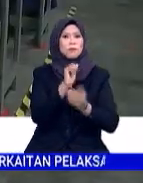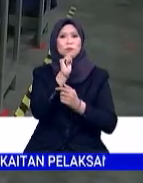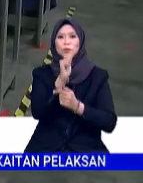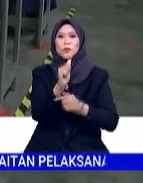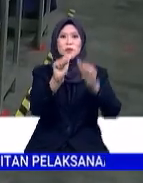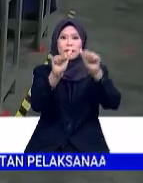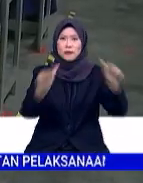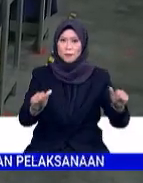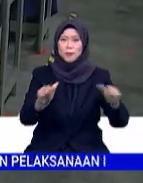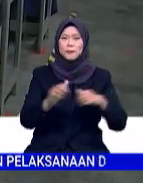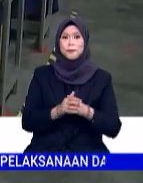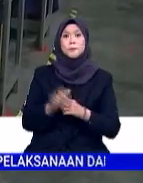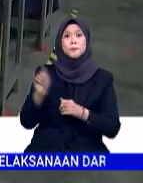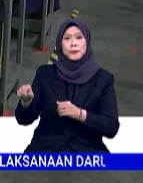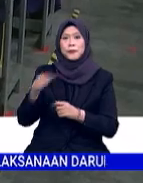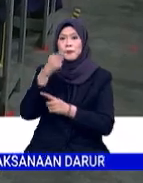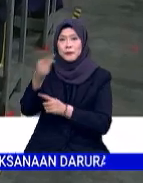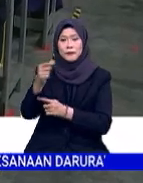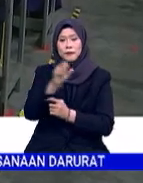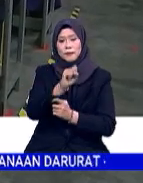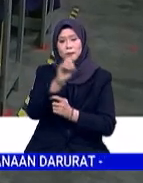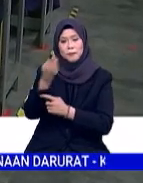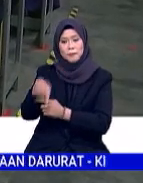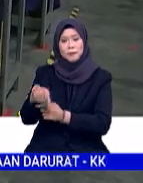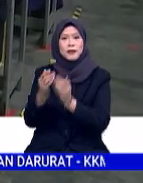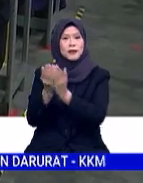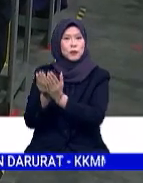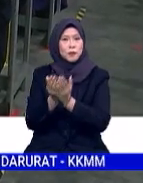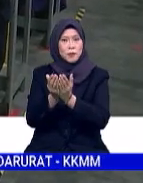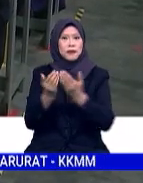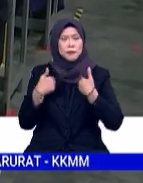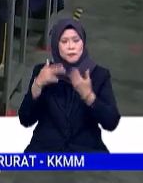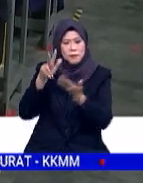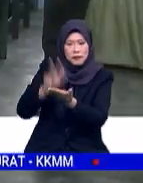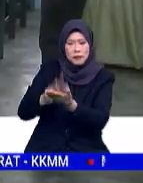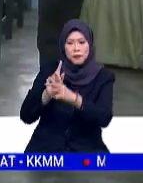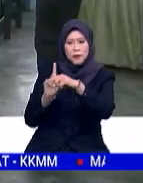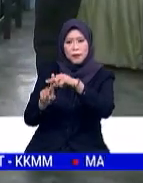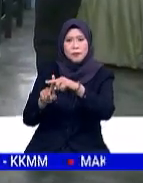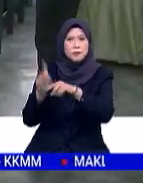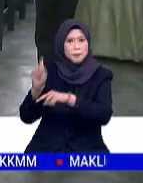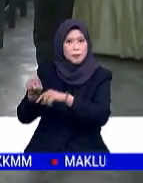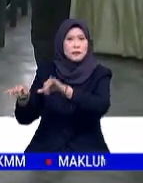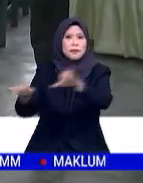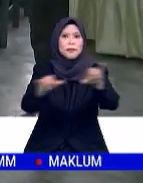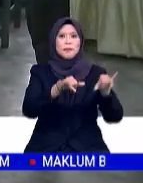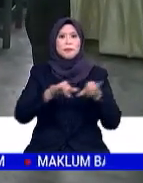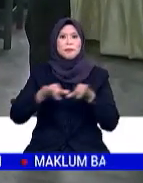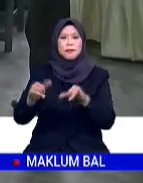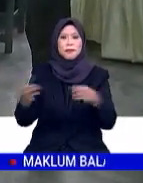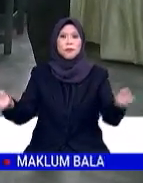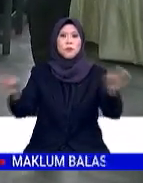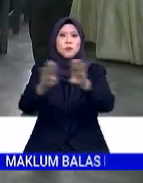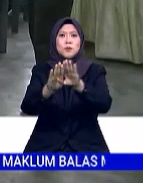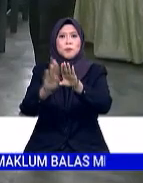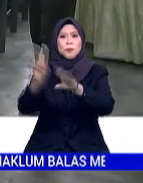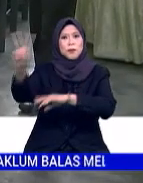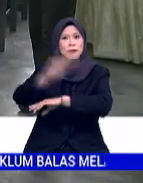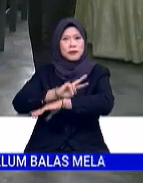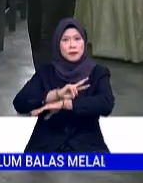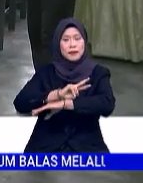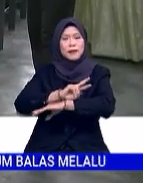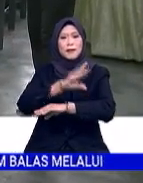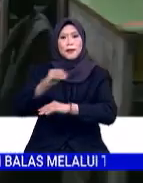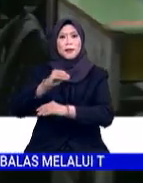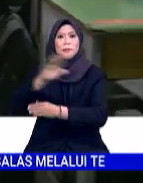asrama jelas beliau lagi sop sekolah yang disahkan mempunyai kes positif diselaraskan iaitu ditutup dua hari dan